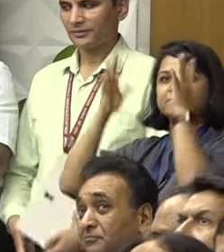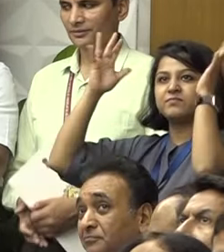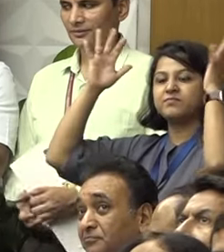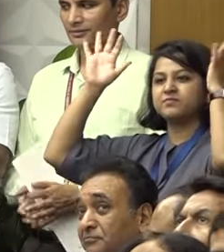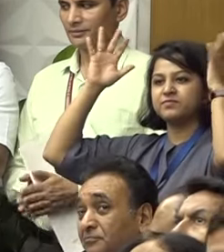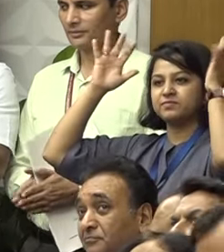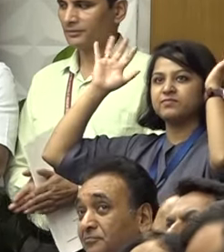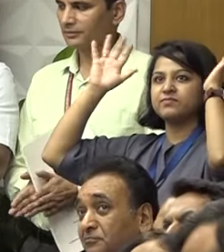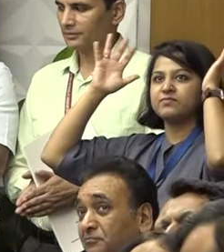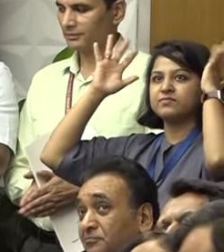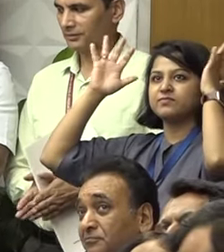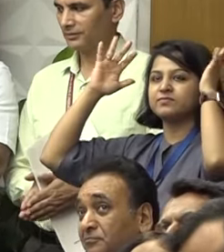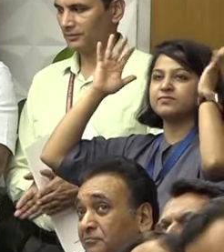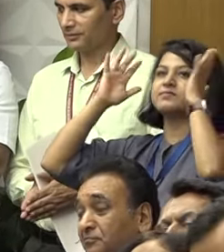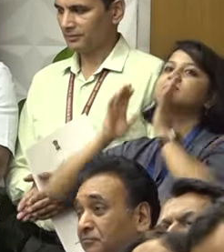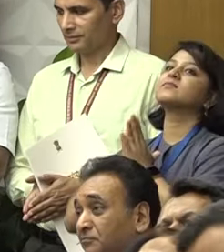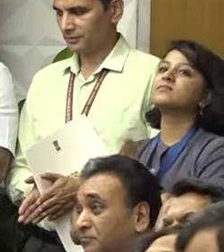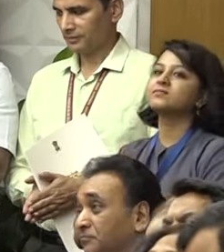जोरदार तालियों से